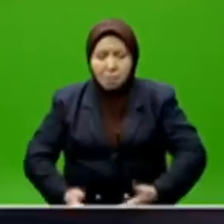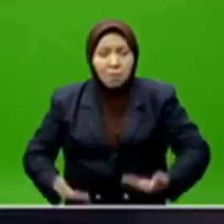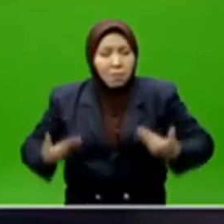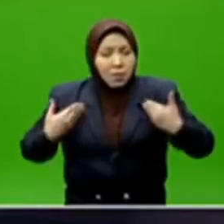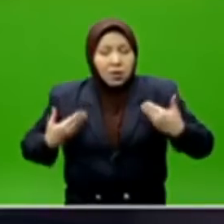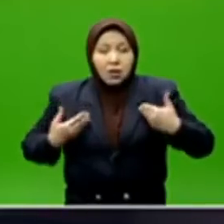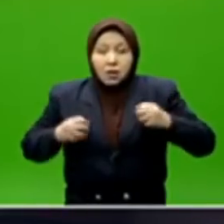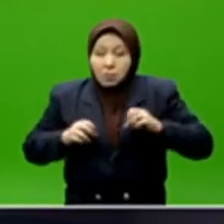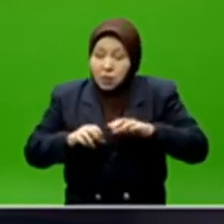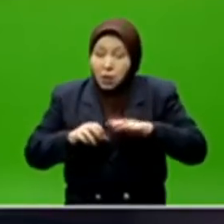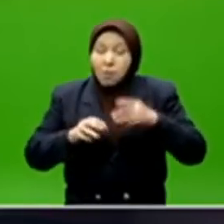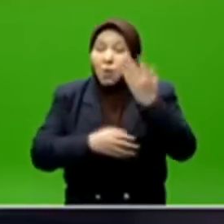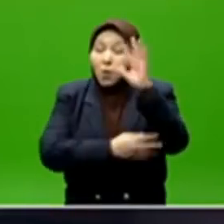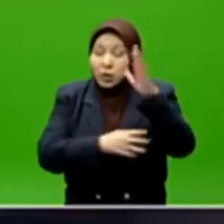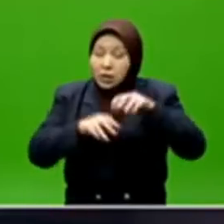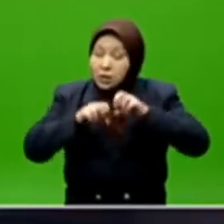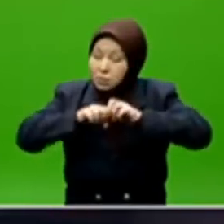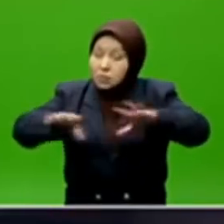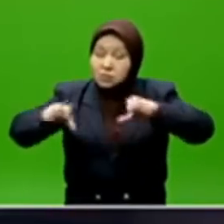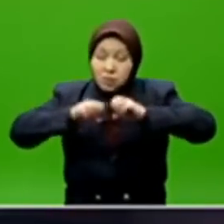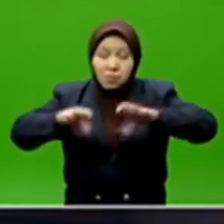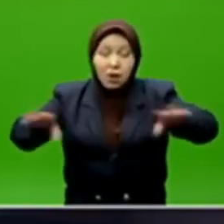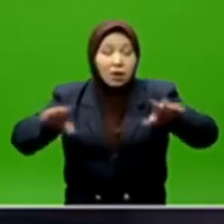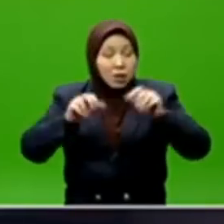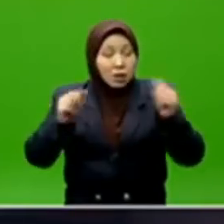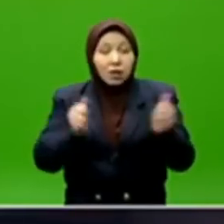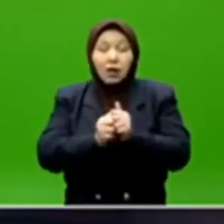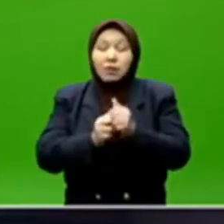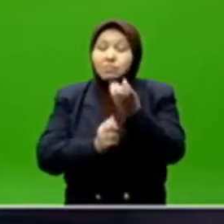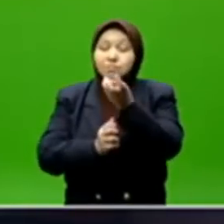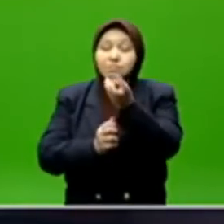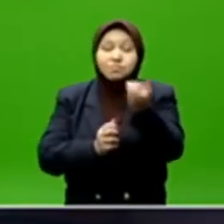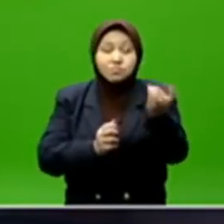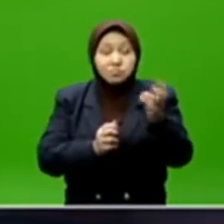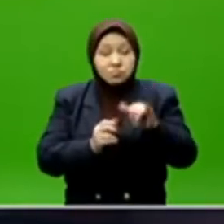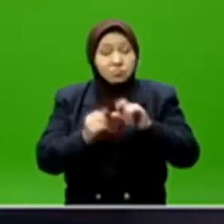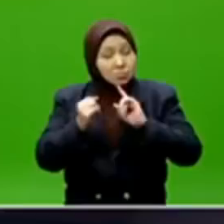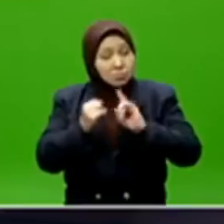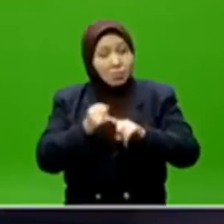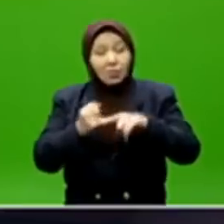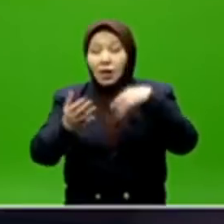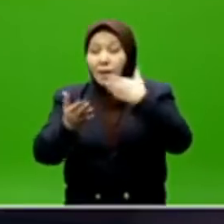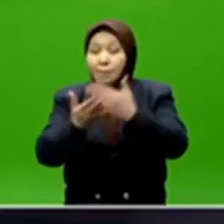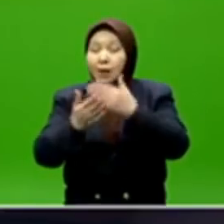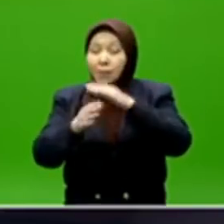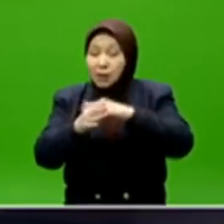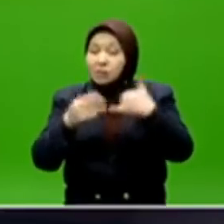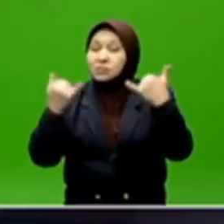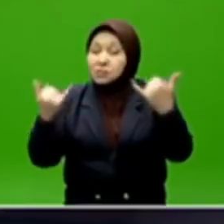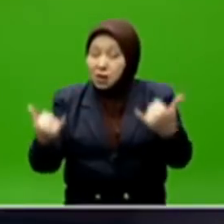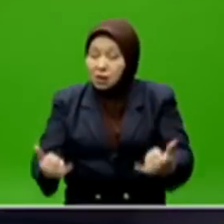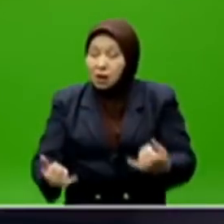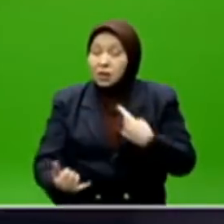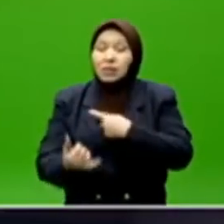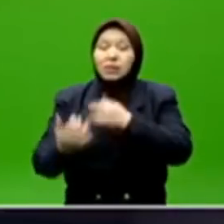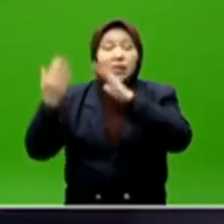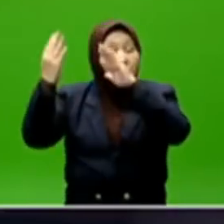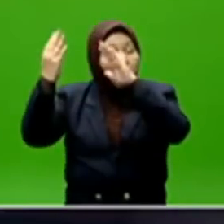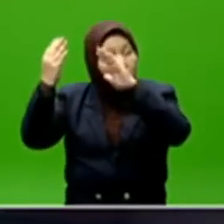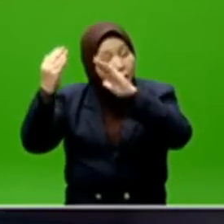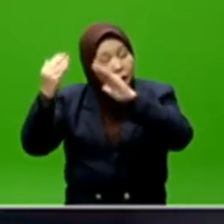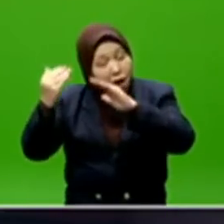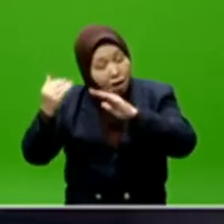menyebarkan buah-buahan dengan benih-benih yang akhirnya sampai kepada zaman ini. Kitalah harapnya, tuan-tuan